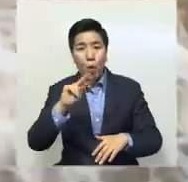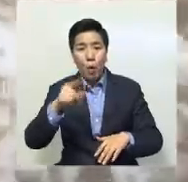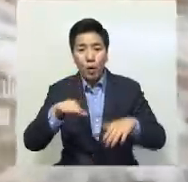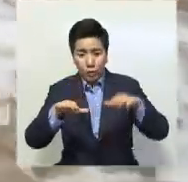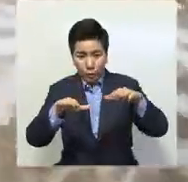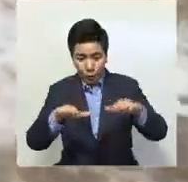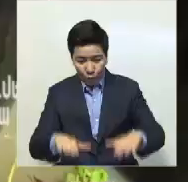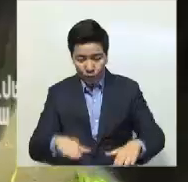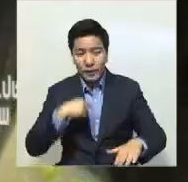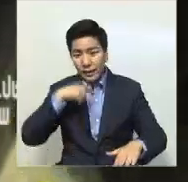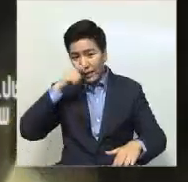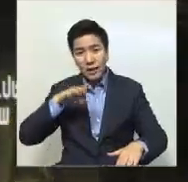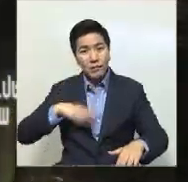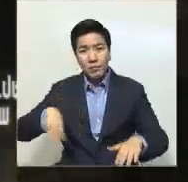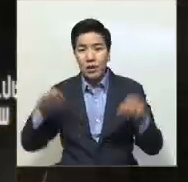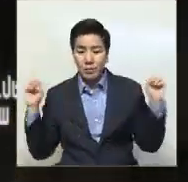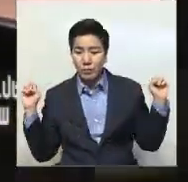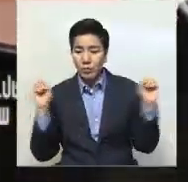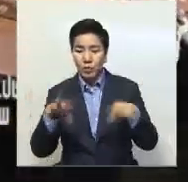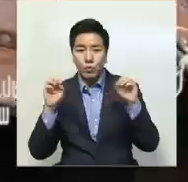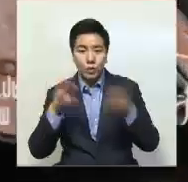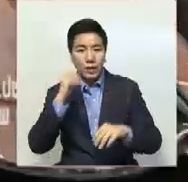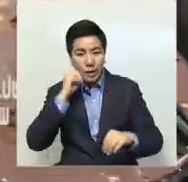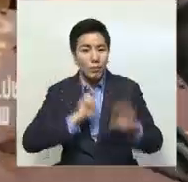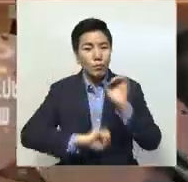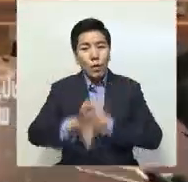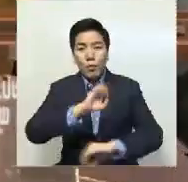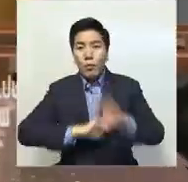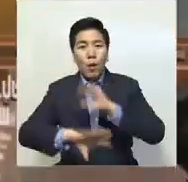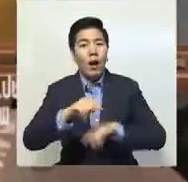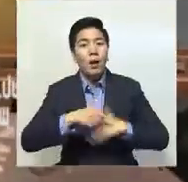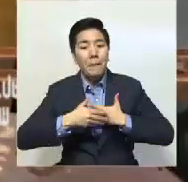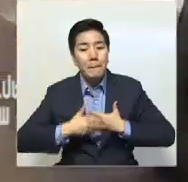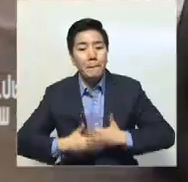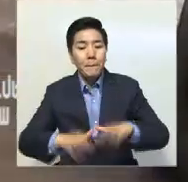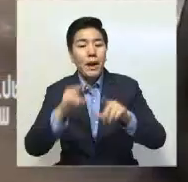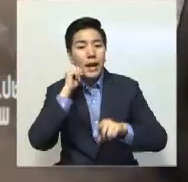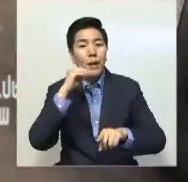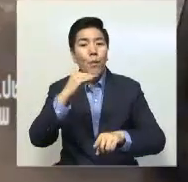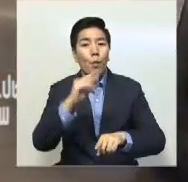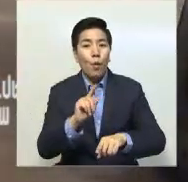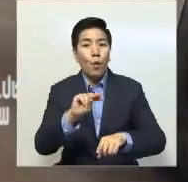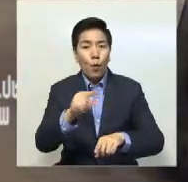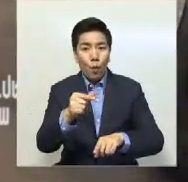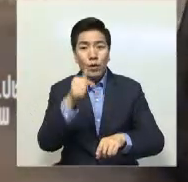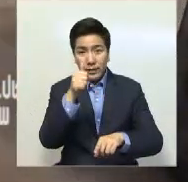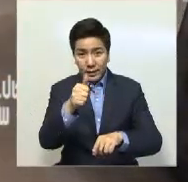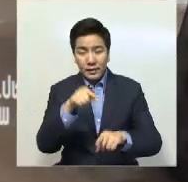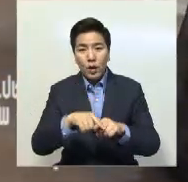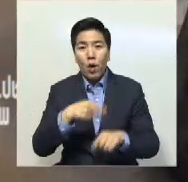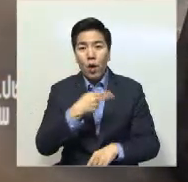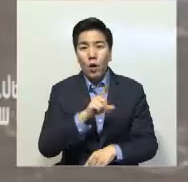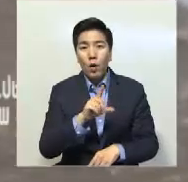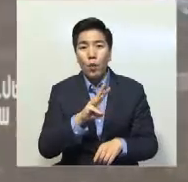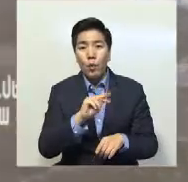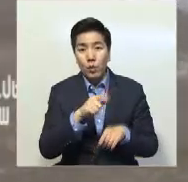ตรเนี่ยก็จะทำให้ลำห้วยสาขาสามารถเริ่มระบายน้ำลงสู่แม่น้ำโขงได้แล้วโดยเฉพาะลำห้วยหลวงที่